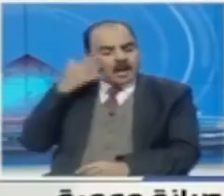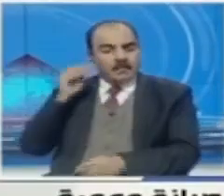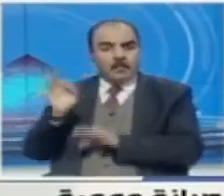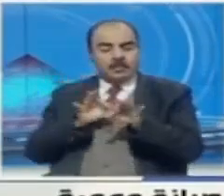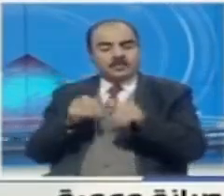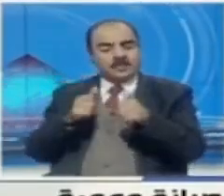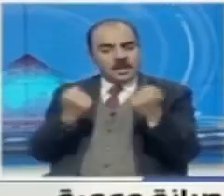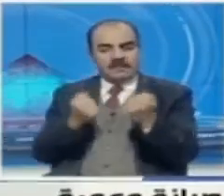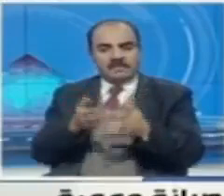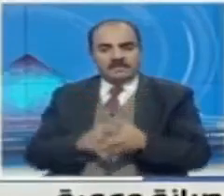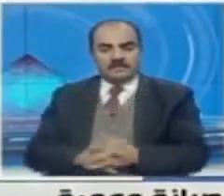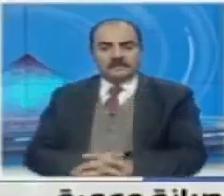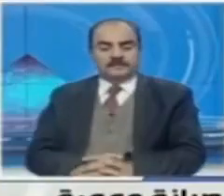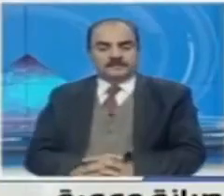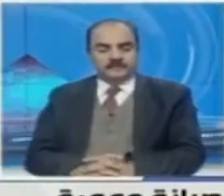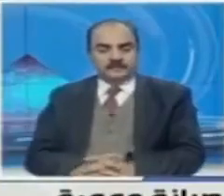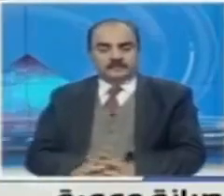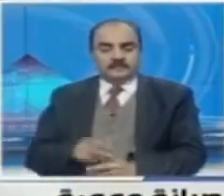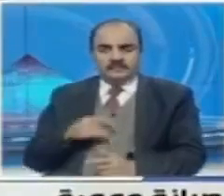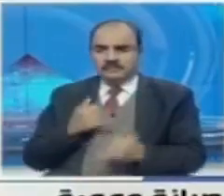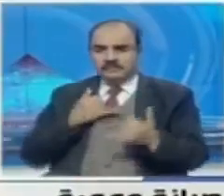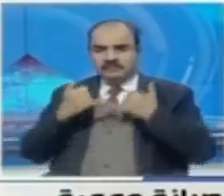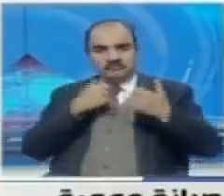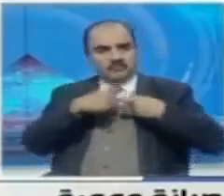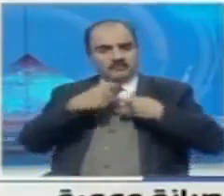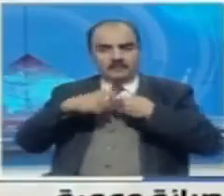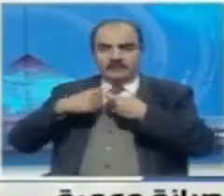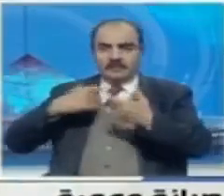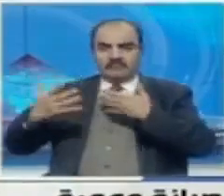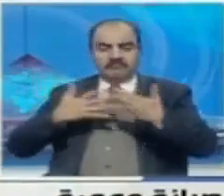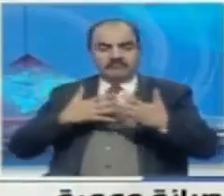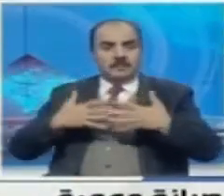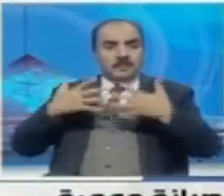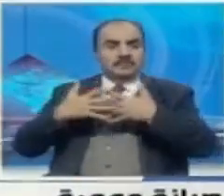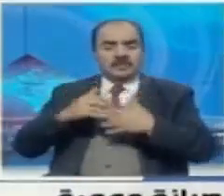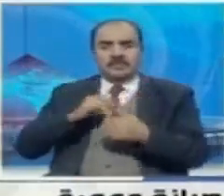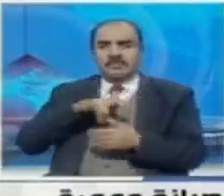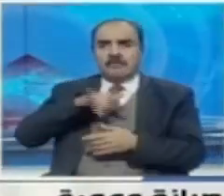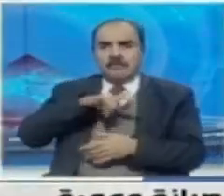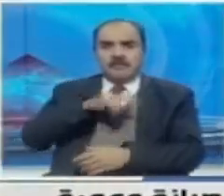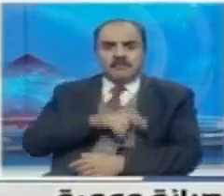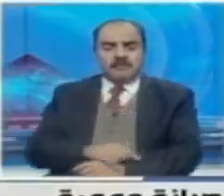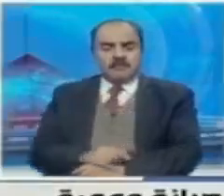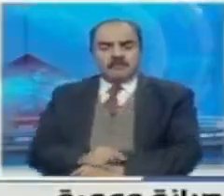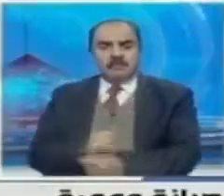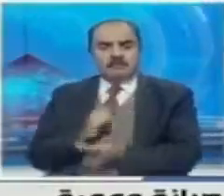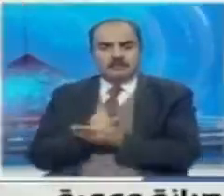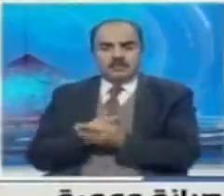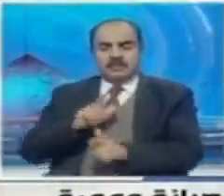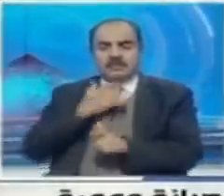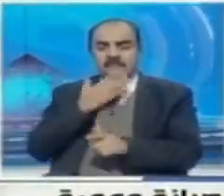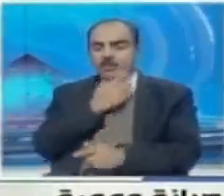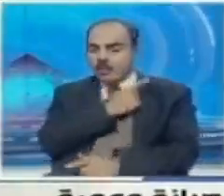مصر للطيران للصيانة. احنا على اتصال دائم مع شركات الطيران وسلطات الطيران